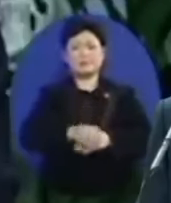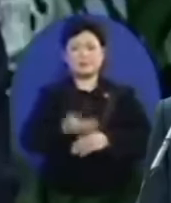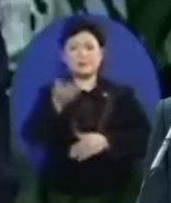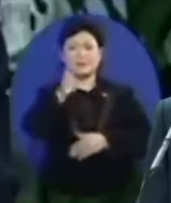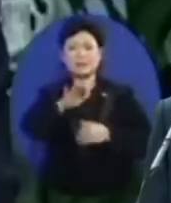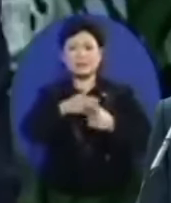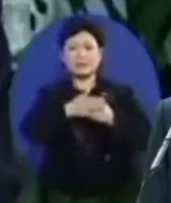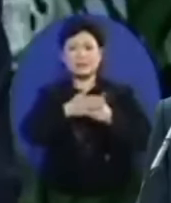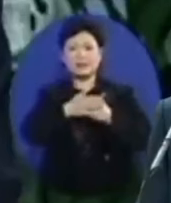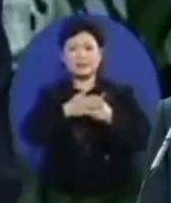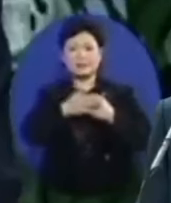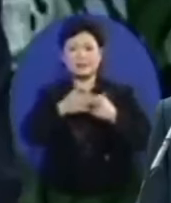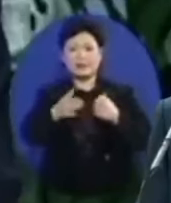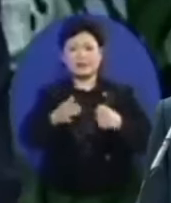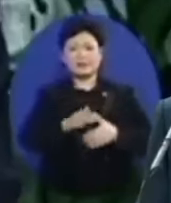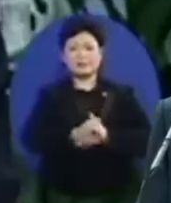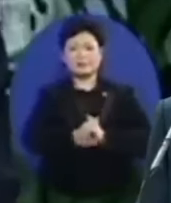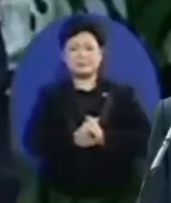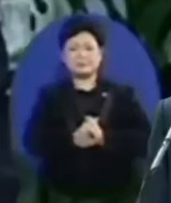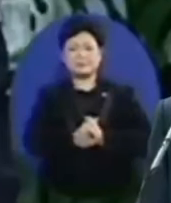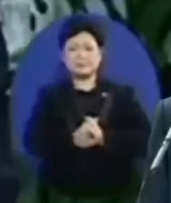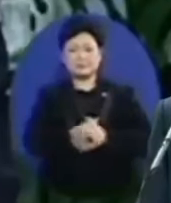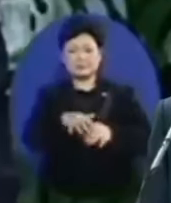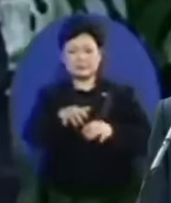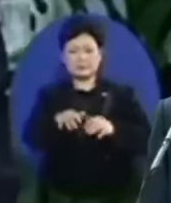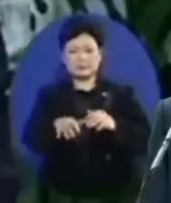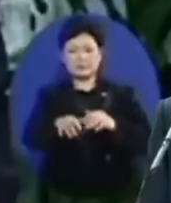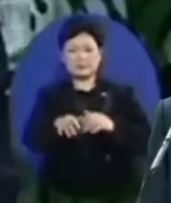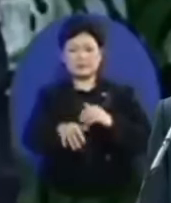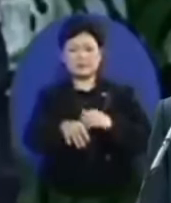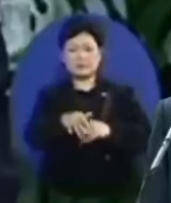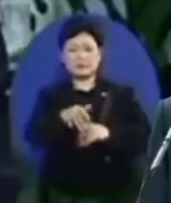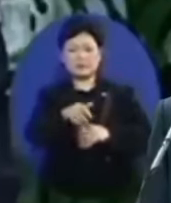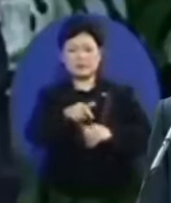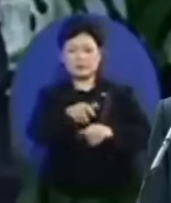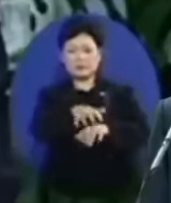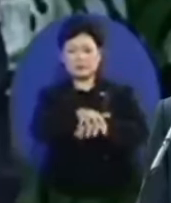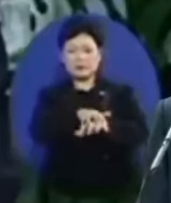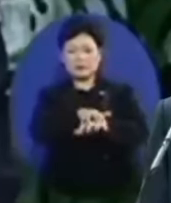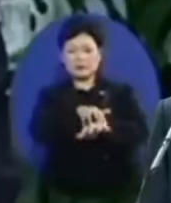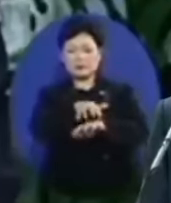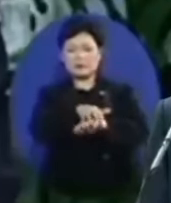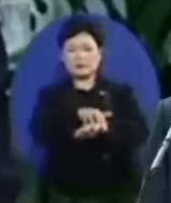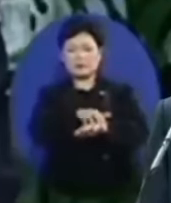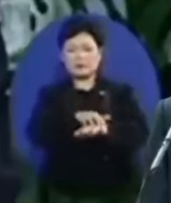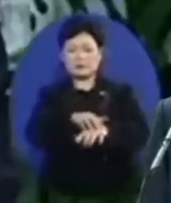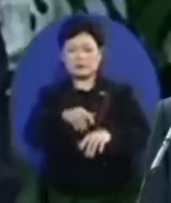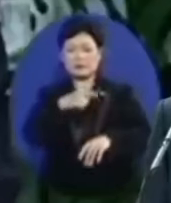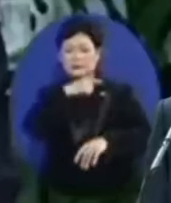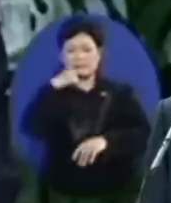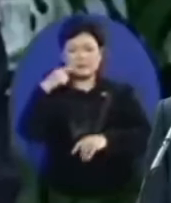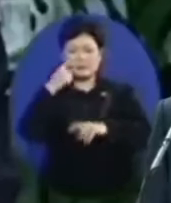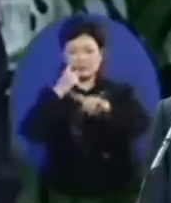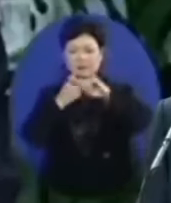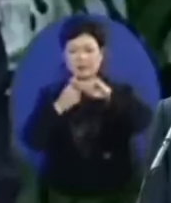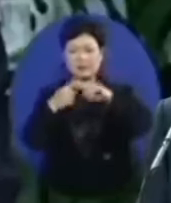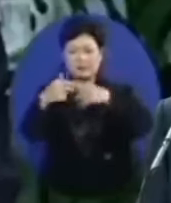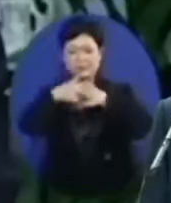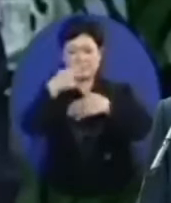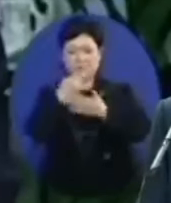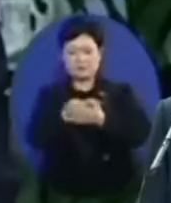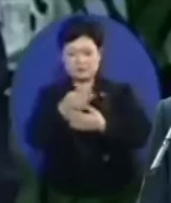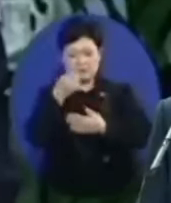그래서 우리 재직들이 저를 업고 적십자 병원으로 가서 제가 정신을 차린 적이